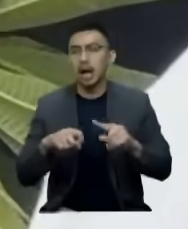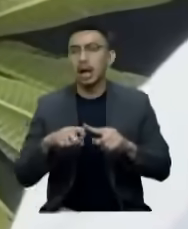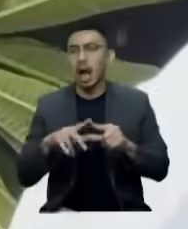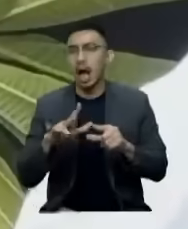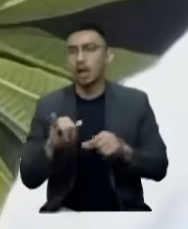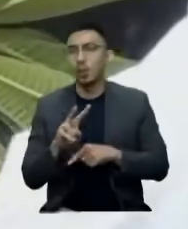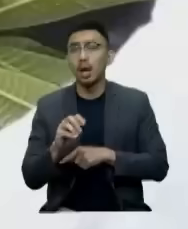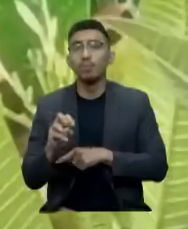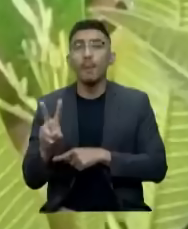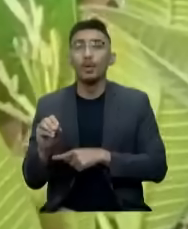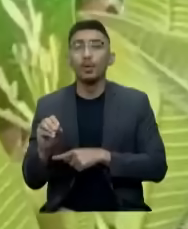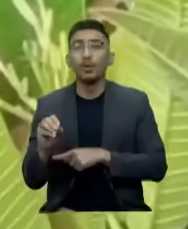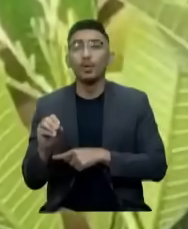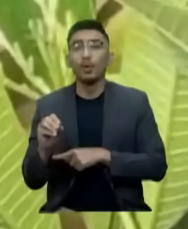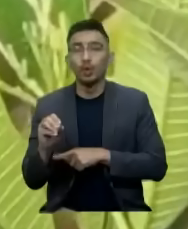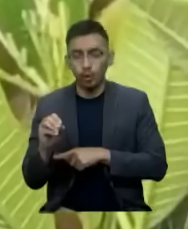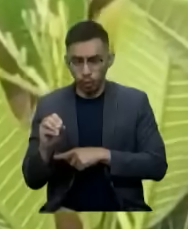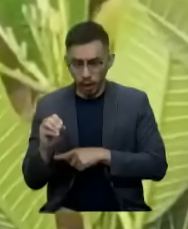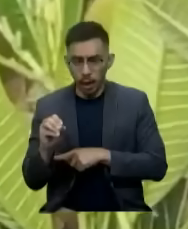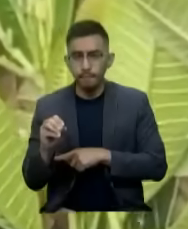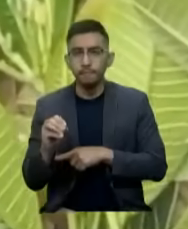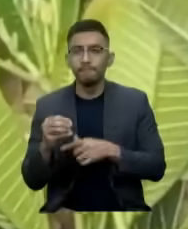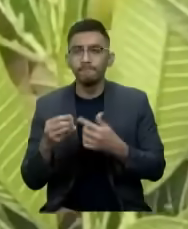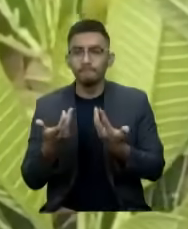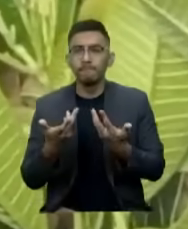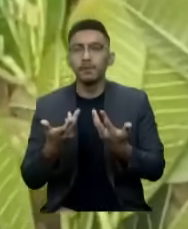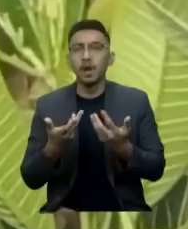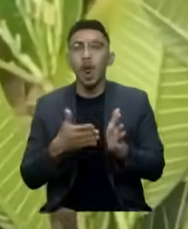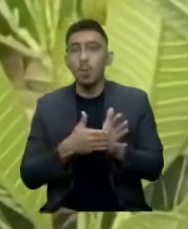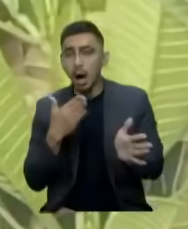bekerja di PT KAI sejak satu bulan lalu.